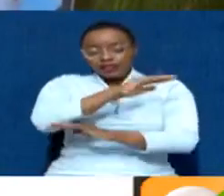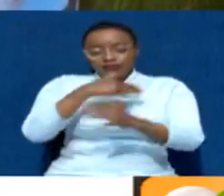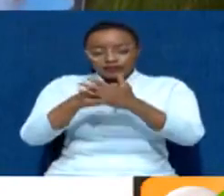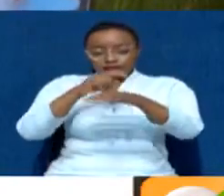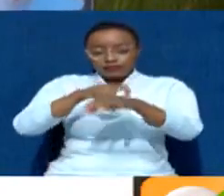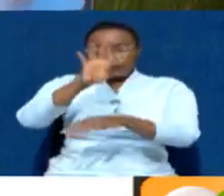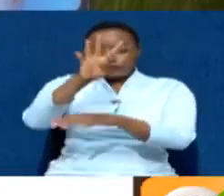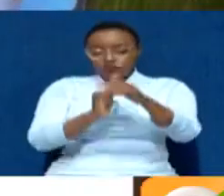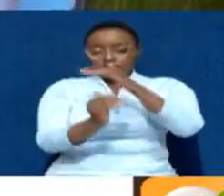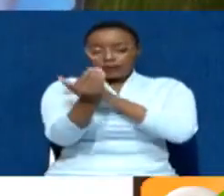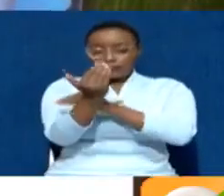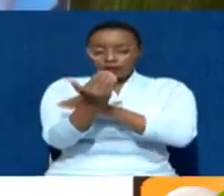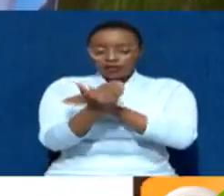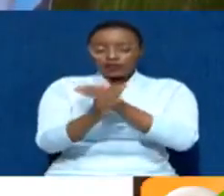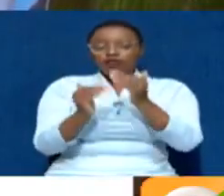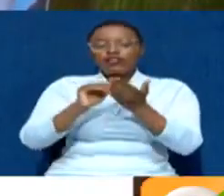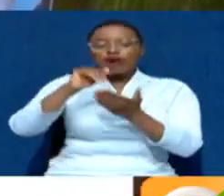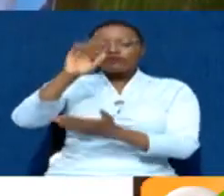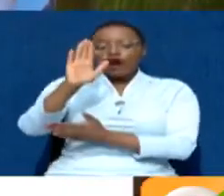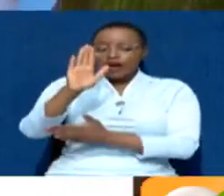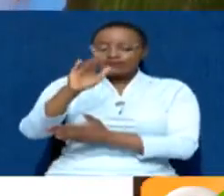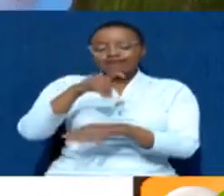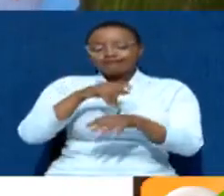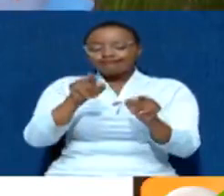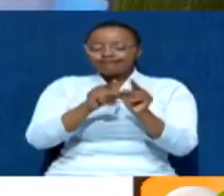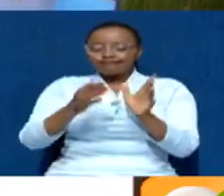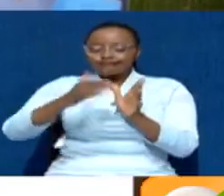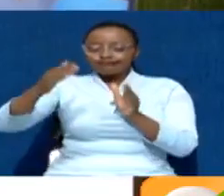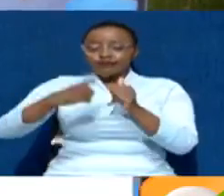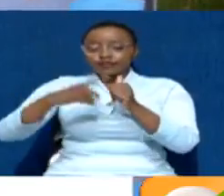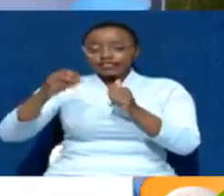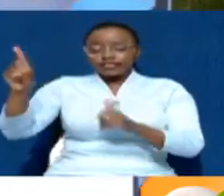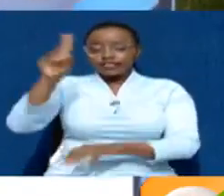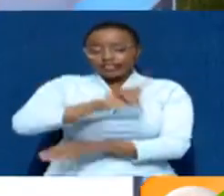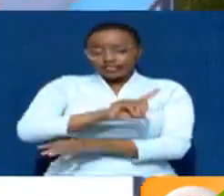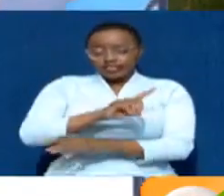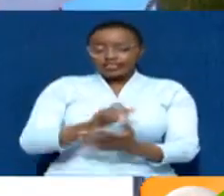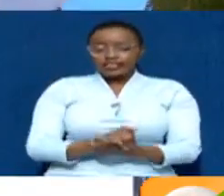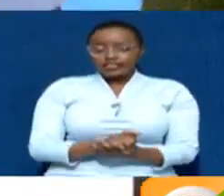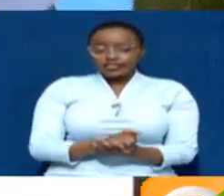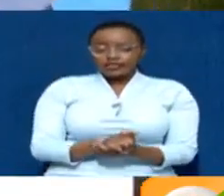to 4 a.m. for a further containment period of 60 days.